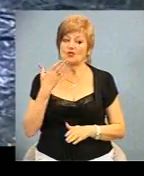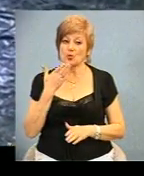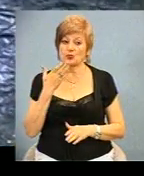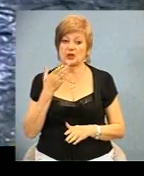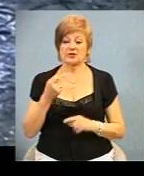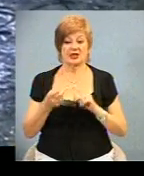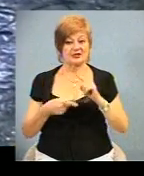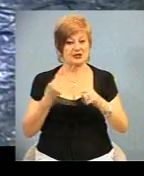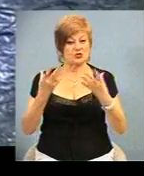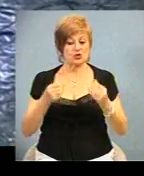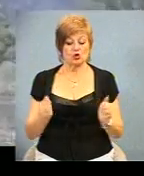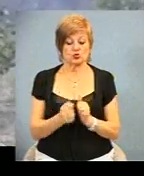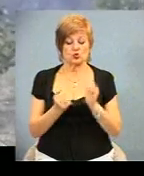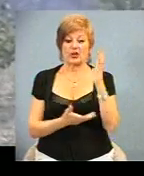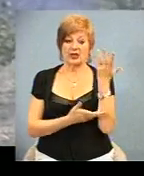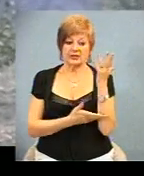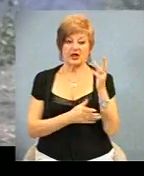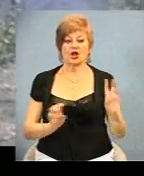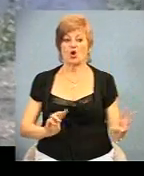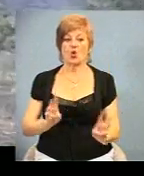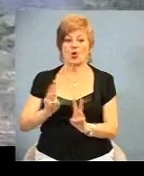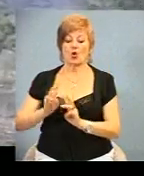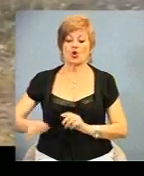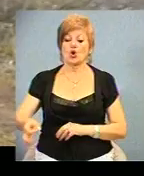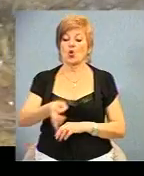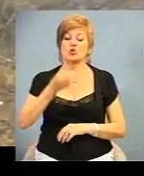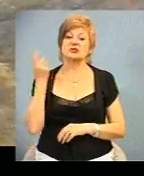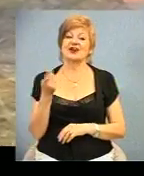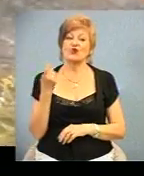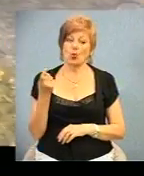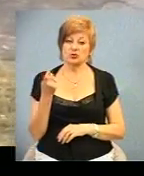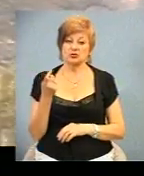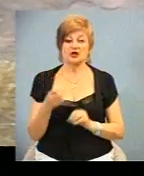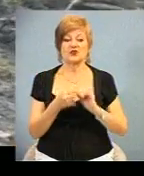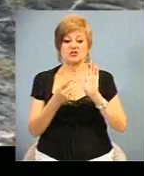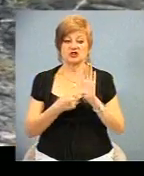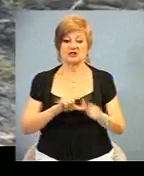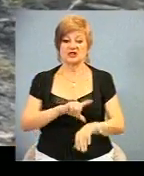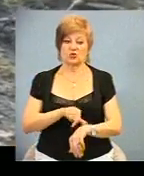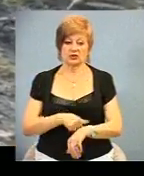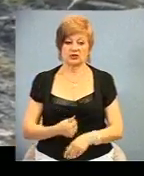Наступного ж дня засохлі дерева горіли в плавневій зоні острова Хортиця о 16 годині.